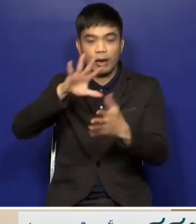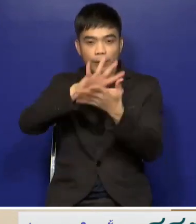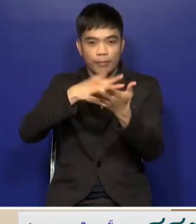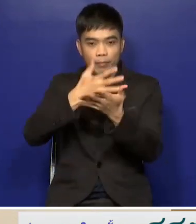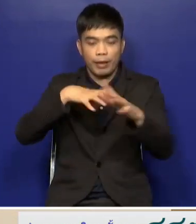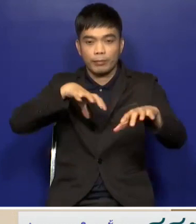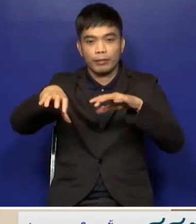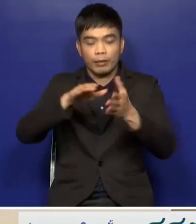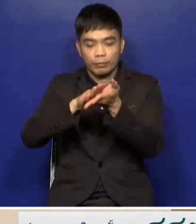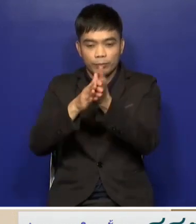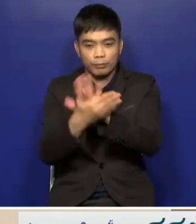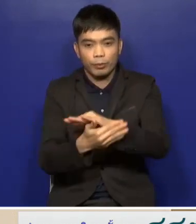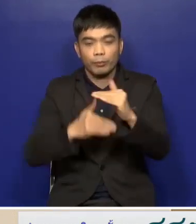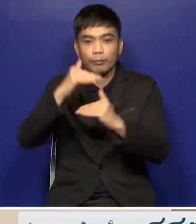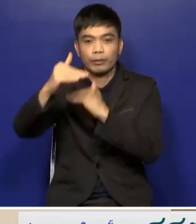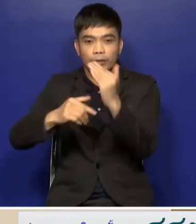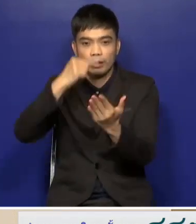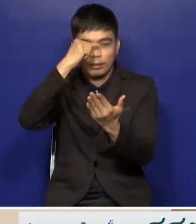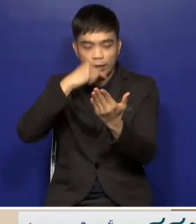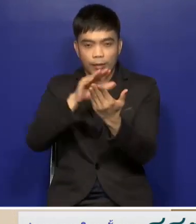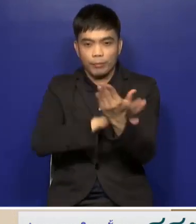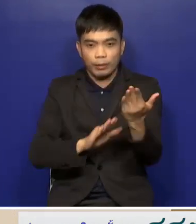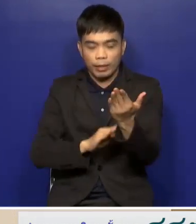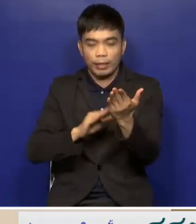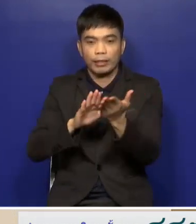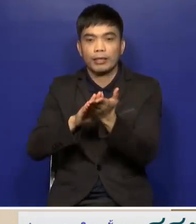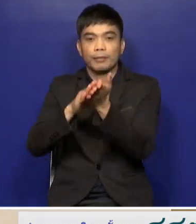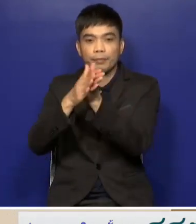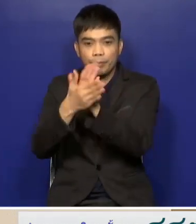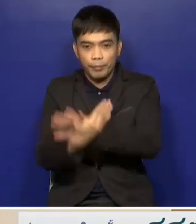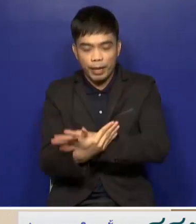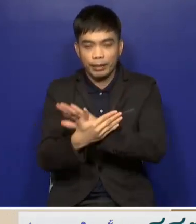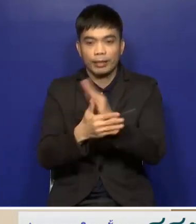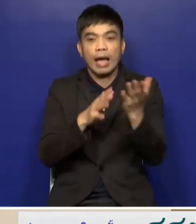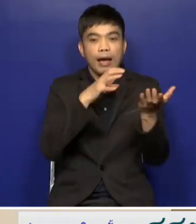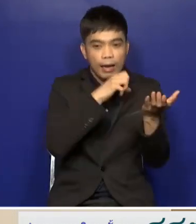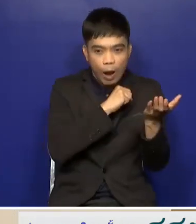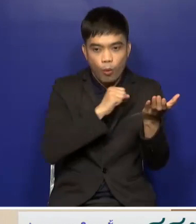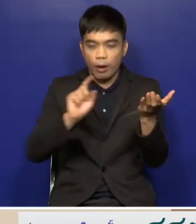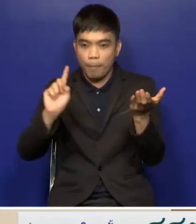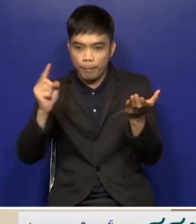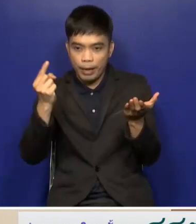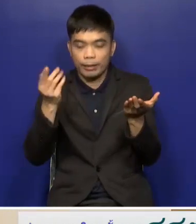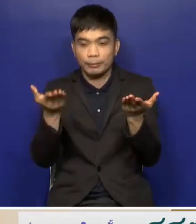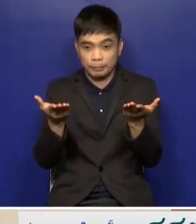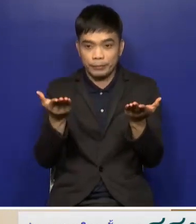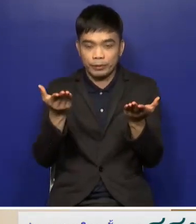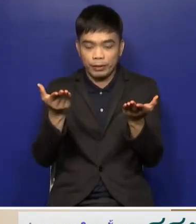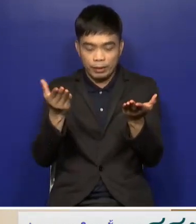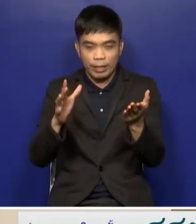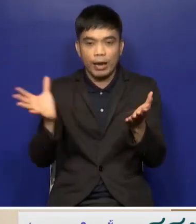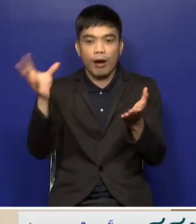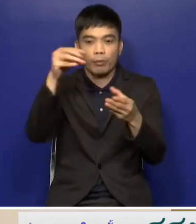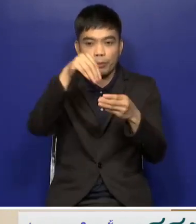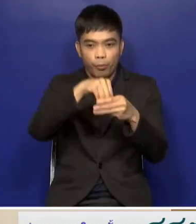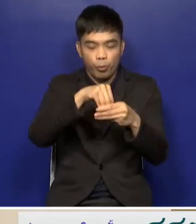นะครับโดยเฉพาะแผนรูปประเทศฉบับปรับปรุงแล้วก็แผนฉบับเดิมเนี่ยนะครับเอาไว้เป็นส่วนหนึ่งในยุทธศาสตร์การจัดส